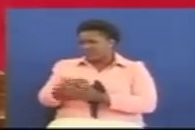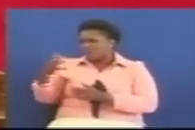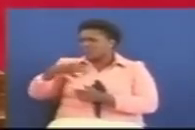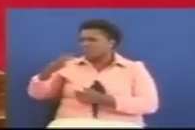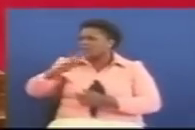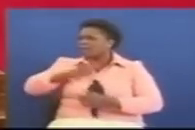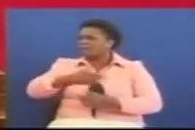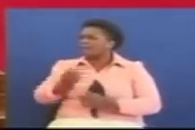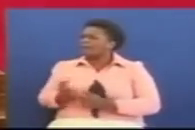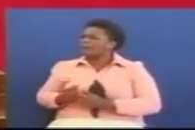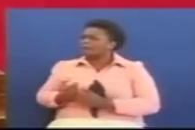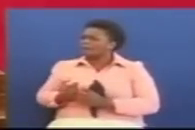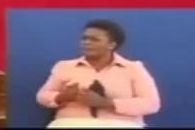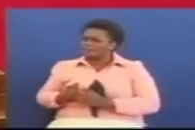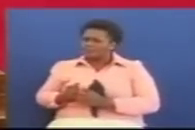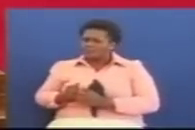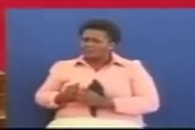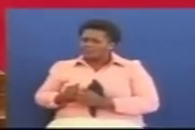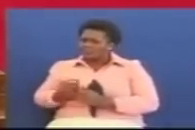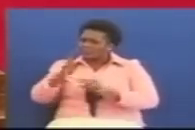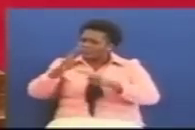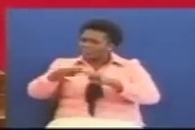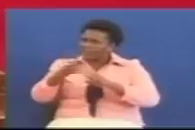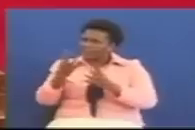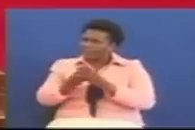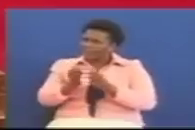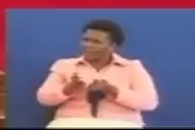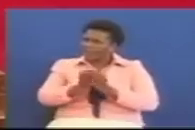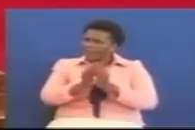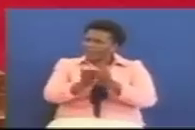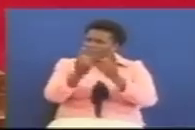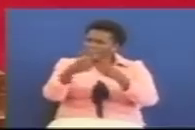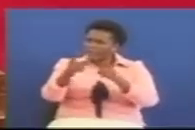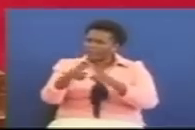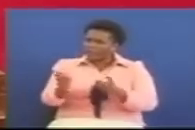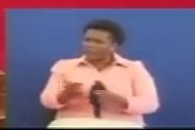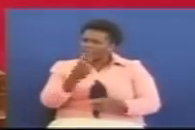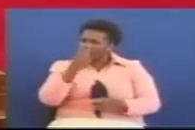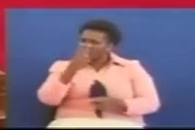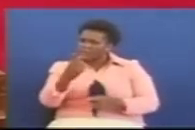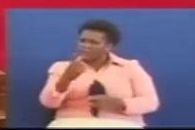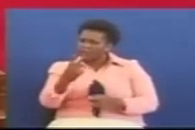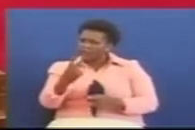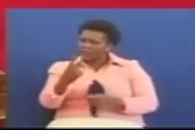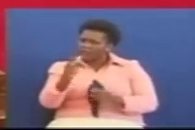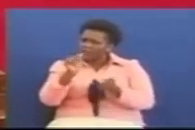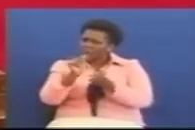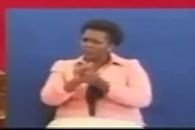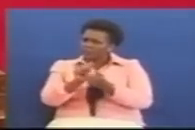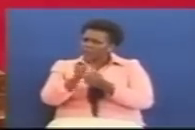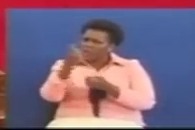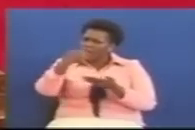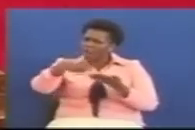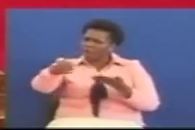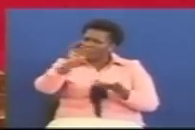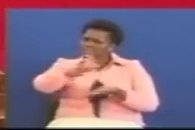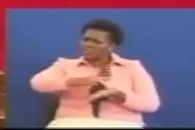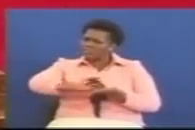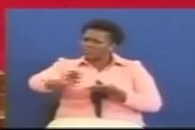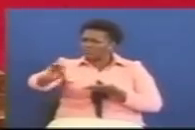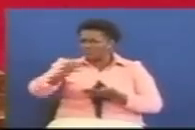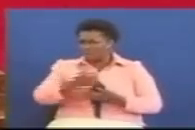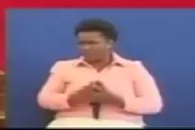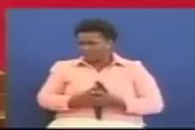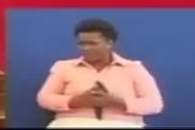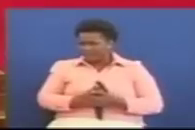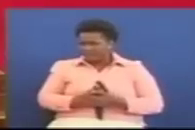ya Kilimo tutakaa na wenzetu upande wa Wizara ya Fedha kuangalia ili swala la VAT ambalo Mheshimiwa Ngonyani ameliuliza